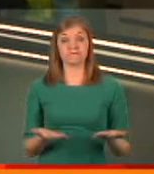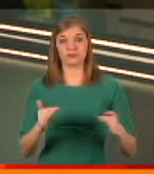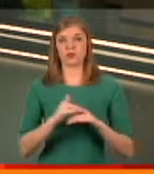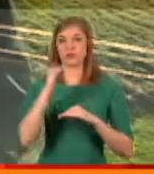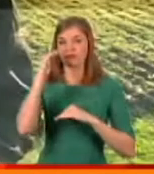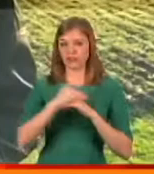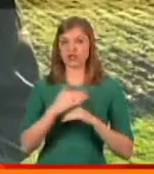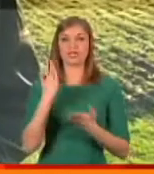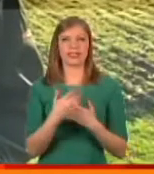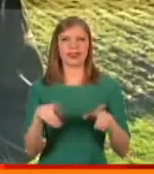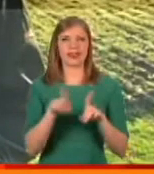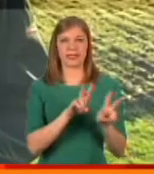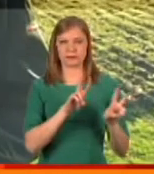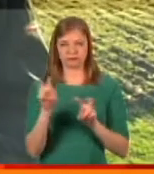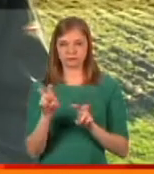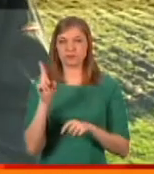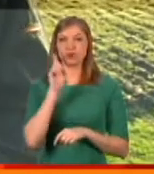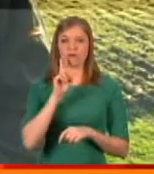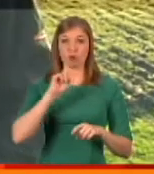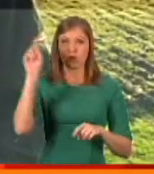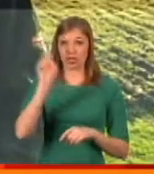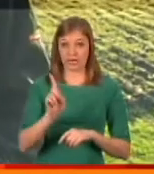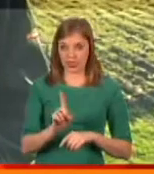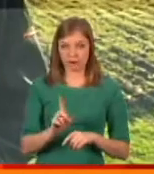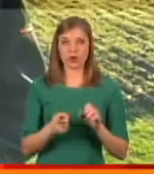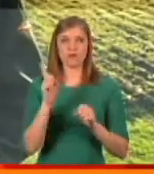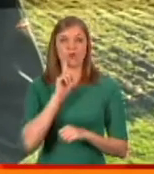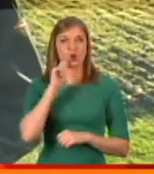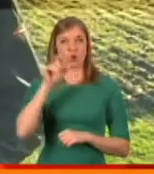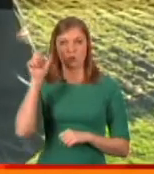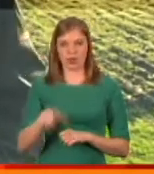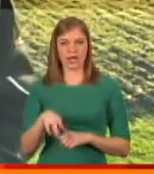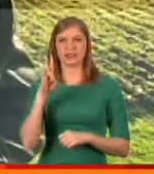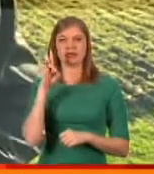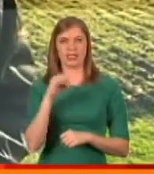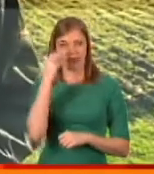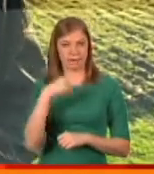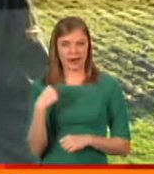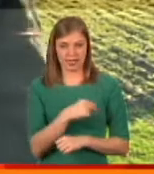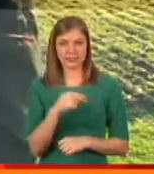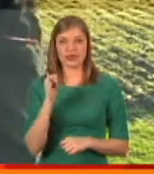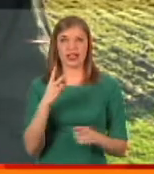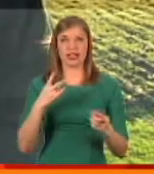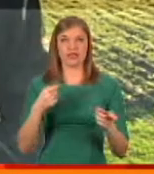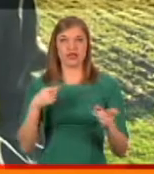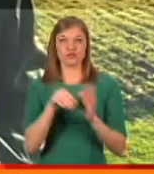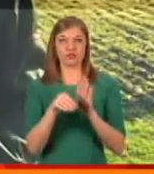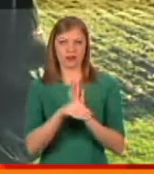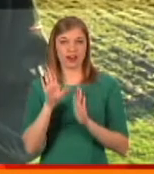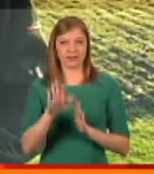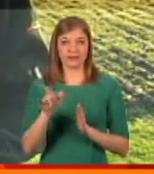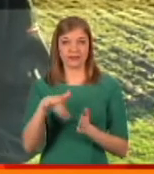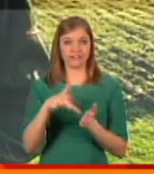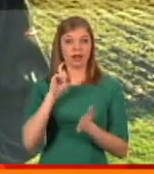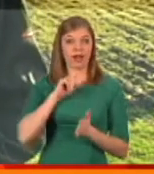Добрий вечір, Олю. Є таке прислів'я: доки грім не вдарить, доти українець не перехреститься. І от на зброярні у Калинівці вже